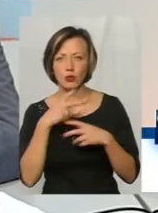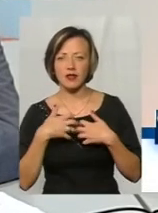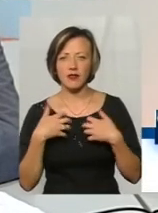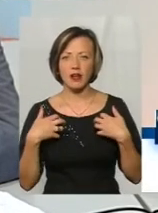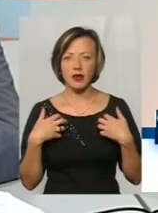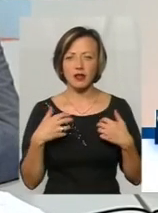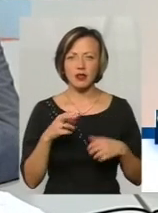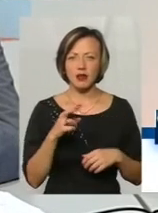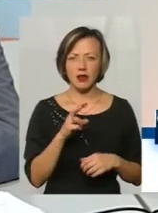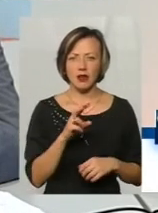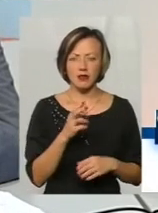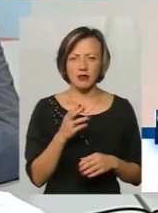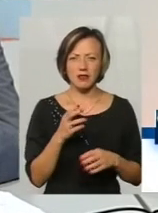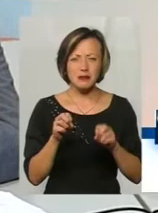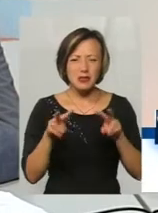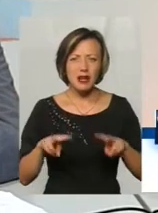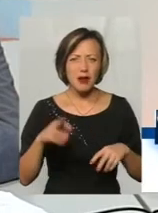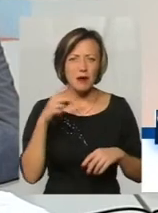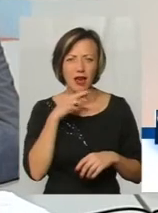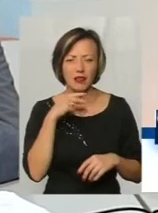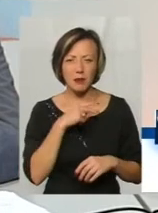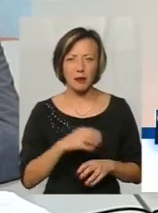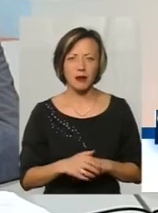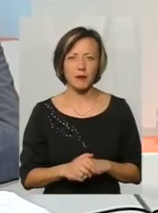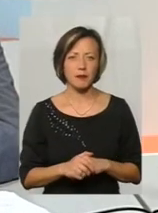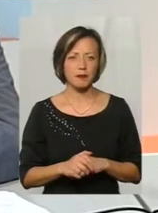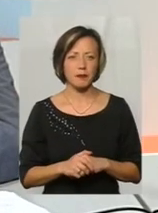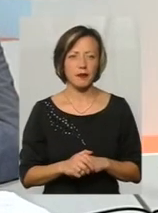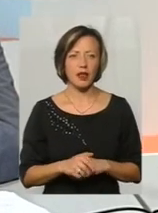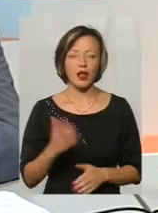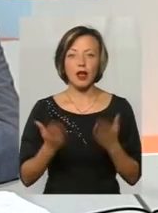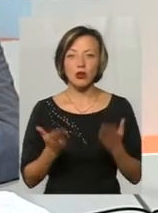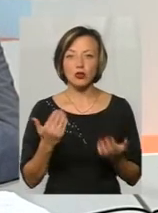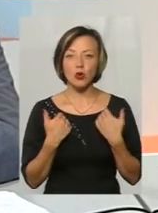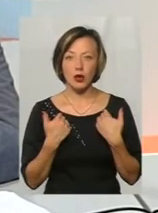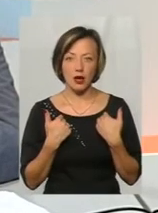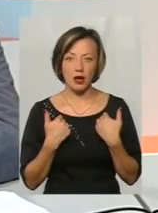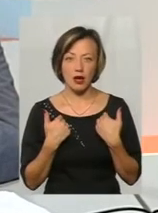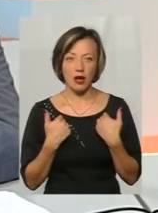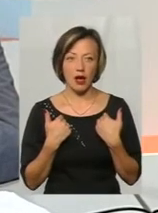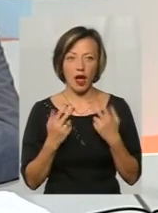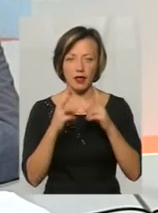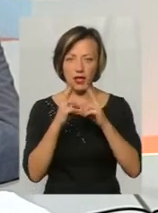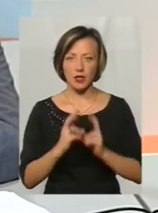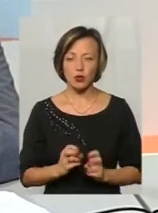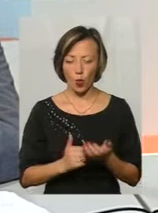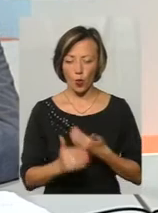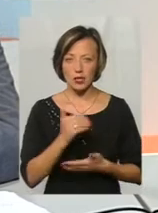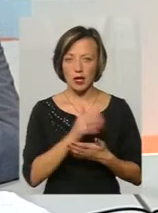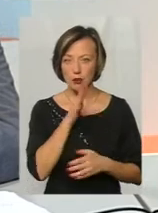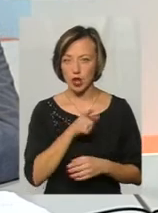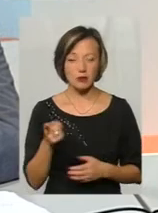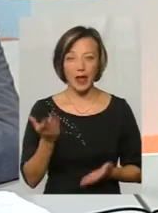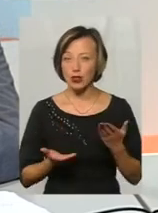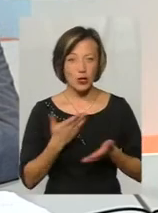ядами антикоагулятивної дії. Ви знаєте, якщо я вже так аналізую останнім часом, якщо